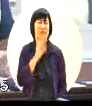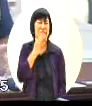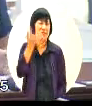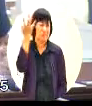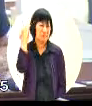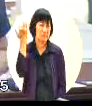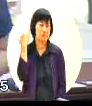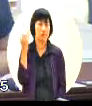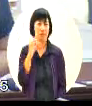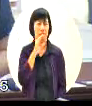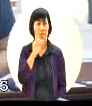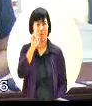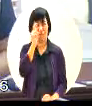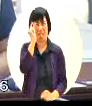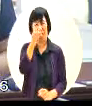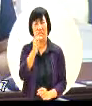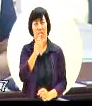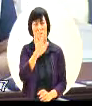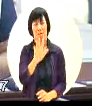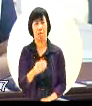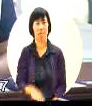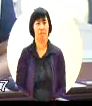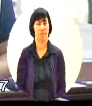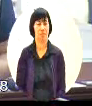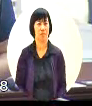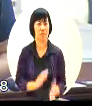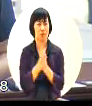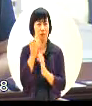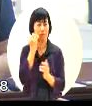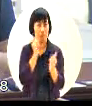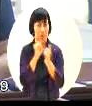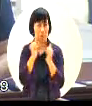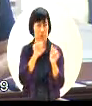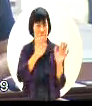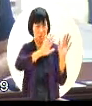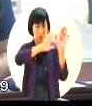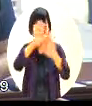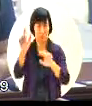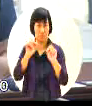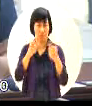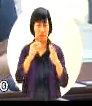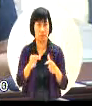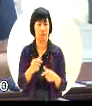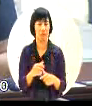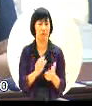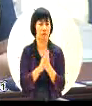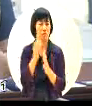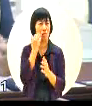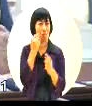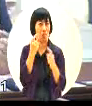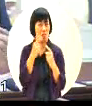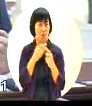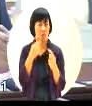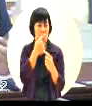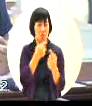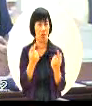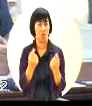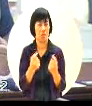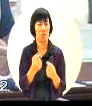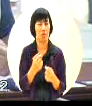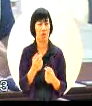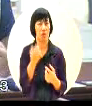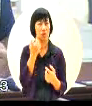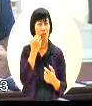早期的时候，拢感觉是较偏僻的所在。不过社会形态无同啊，人口数增加，所以大家厝拢会去啊公墓